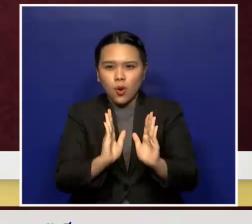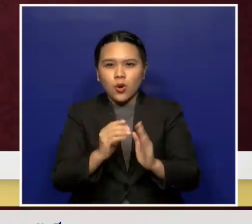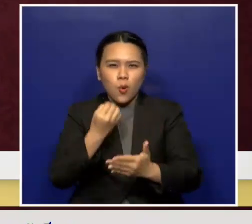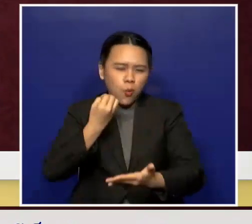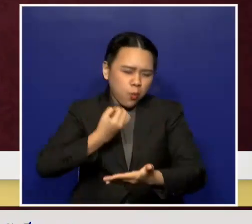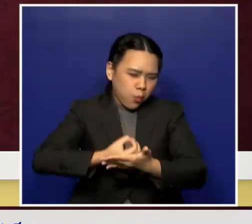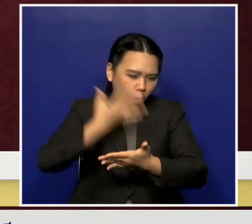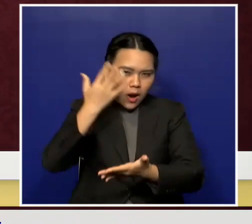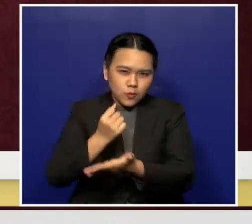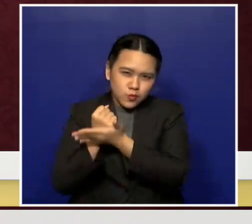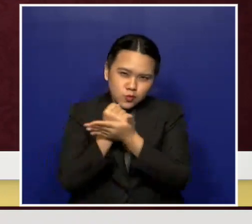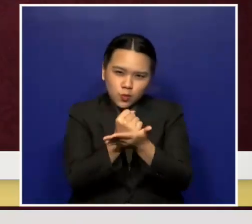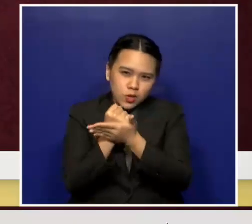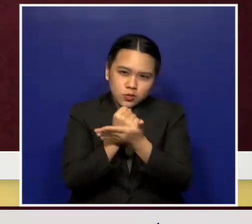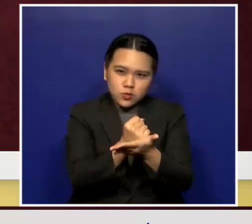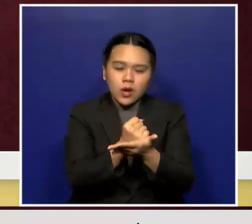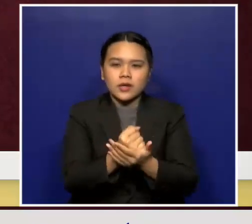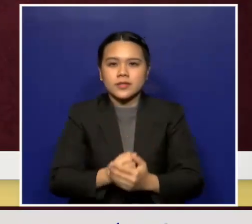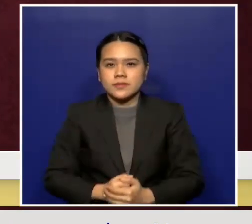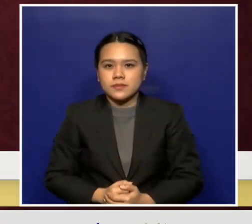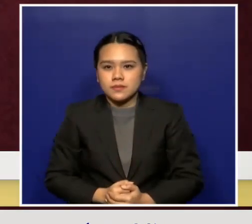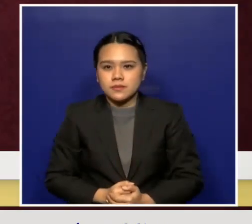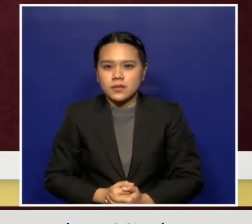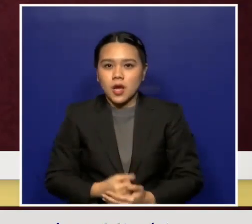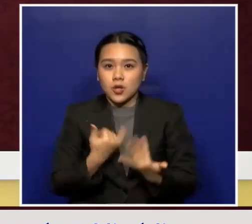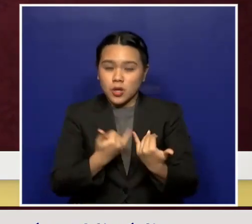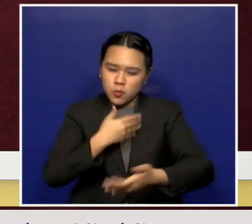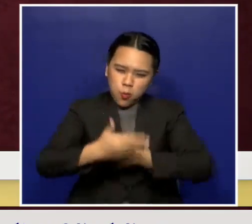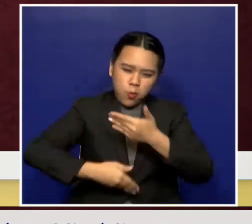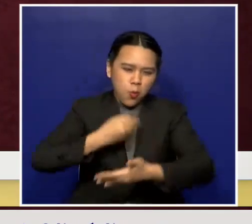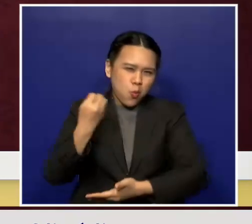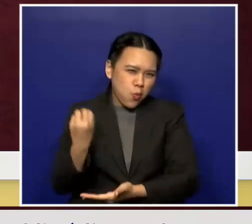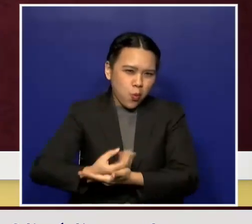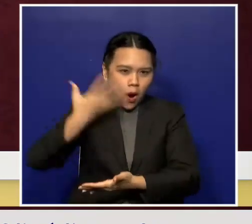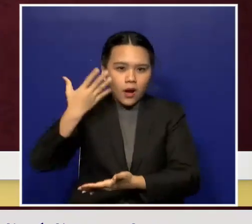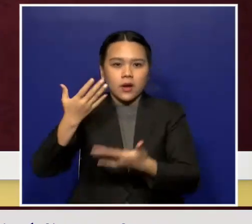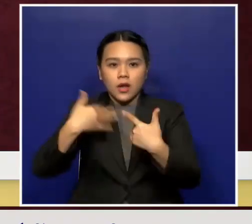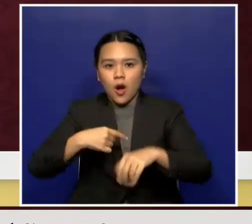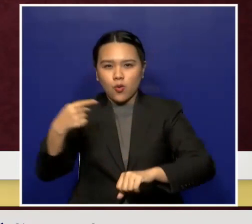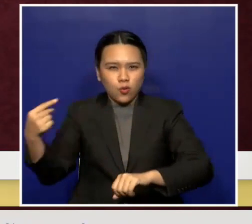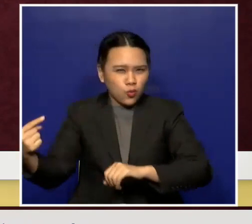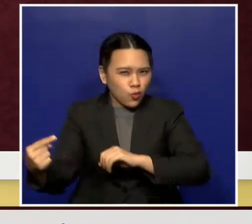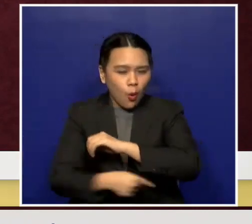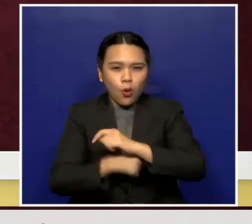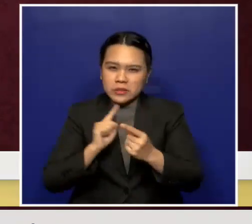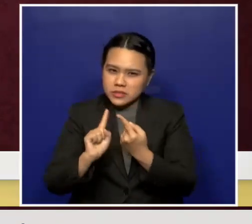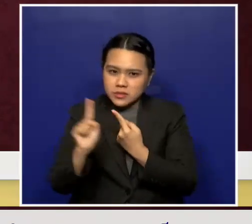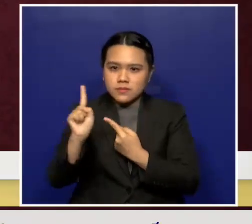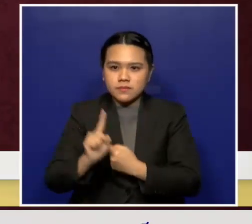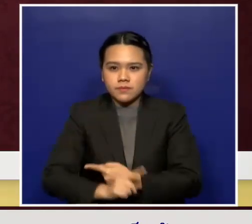ยครับพี่น้องครับรวยจนจุกเลยนะครับขณะเดียวกันโกงมากที่สุดที่ไทยรัฐเคยลงว่า